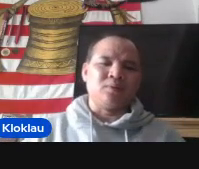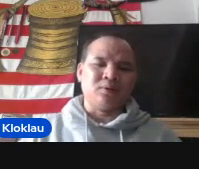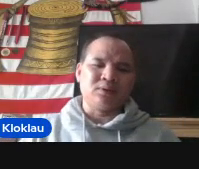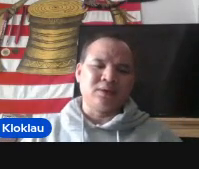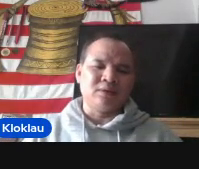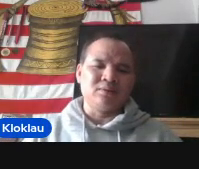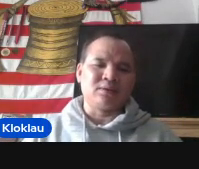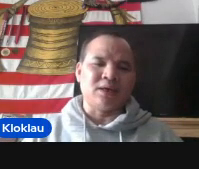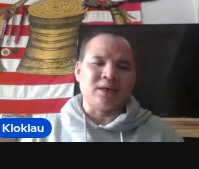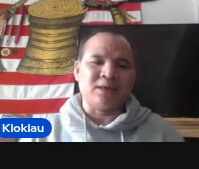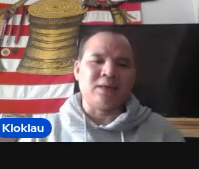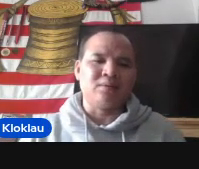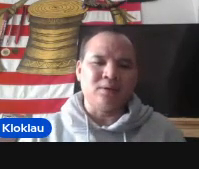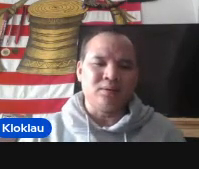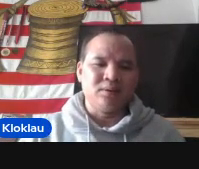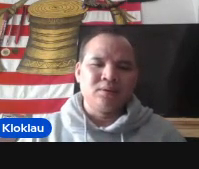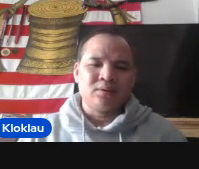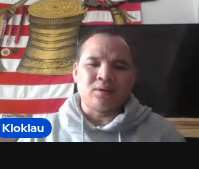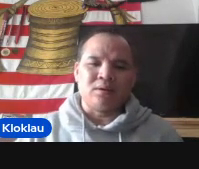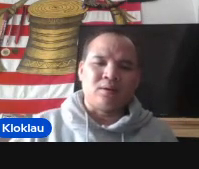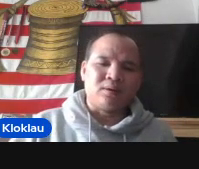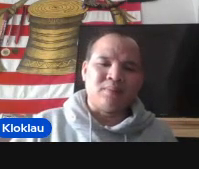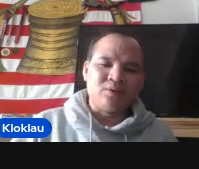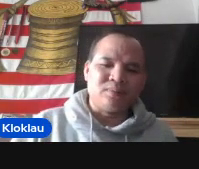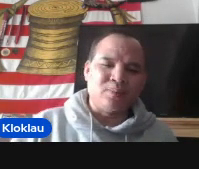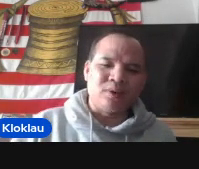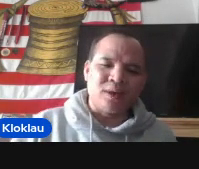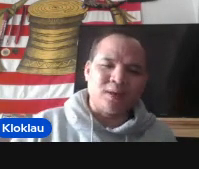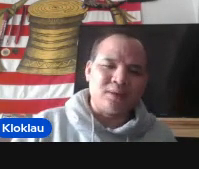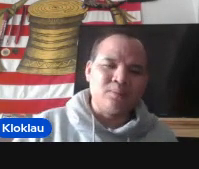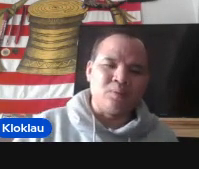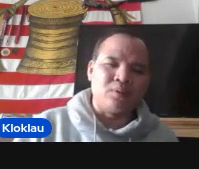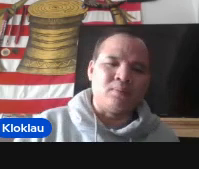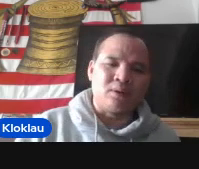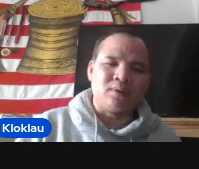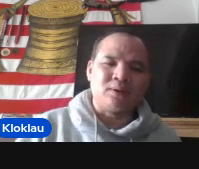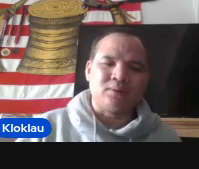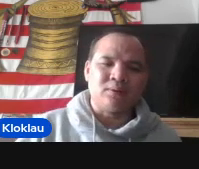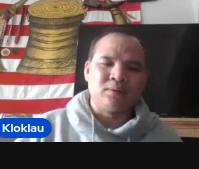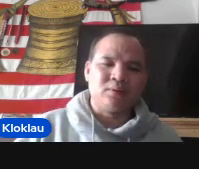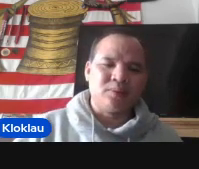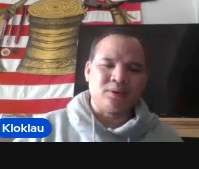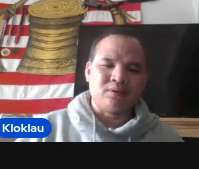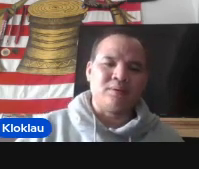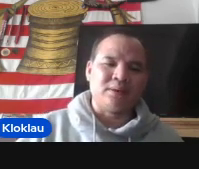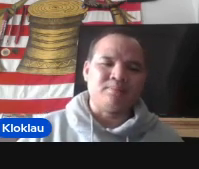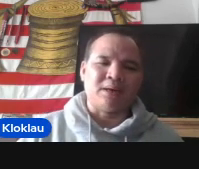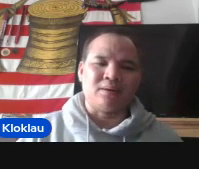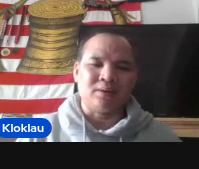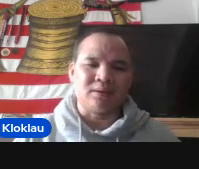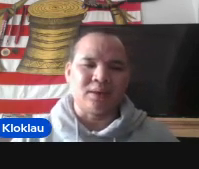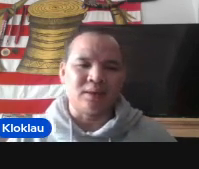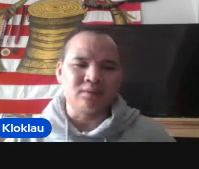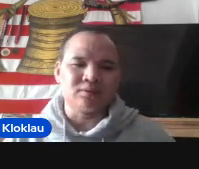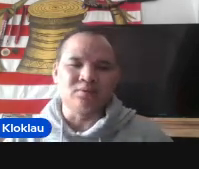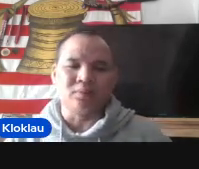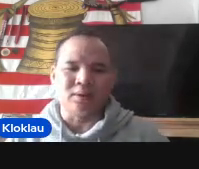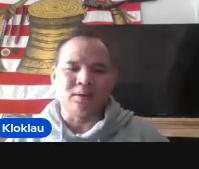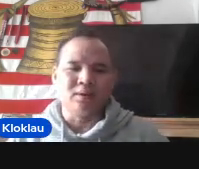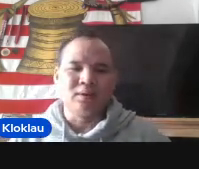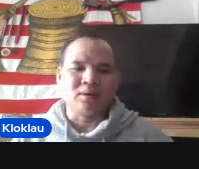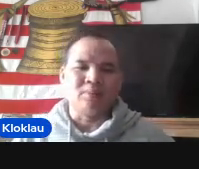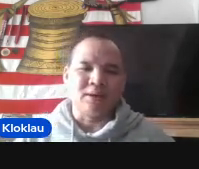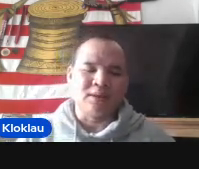าดีโพเลยถ้าอยู ่ฉะนั้นกลับไปที่ตรง027เพราะฉะนั้นมันเกิดพลังขึ้นมาอย่างที่นึกไม่ถึง6